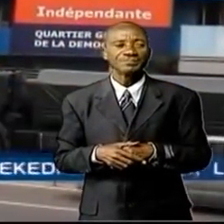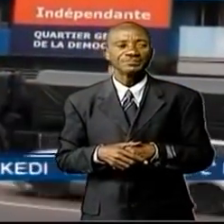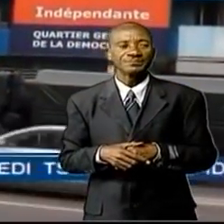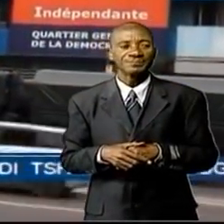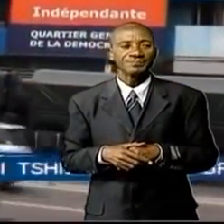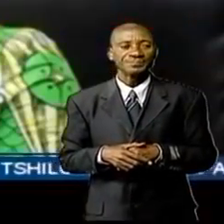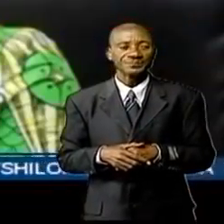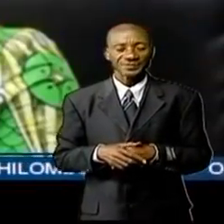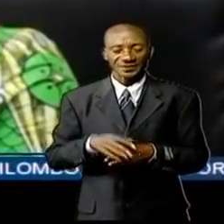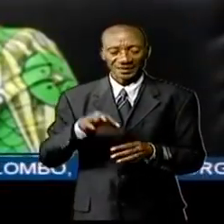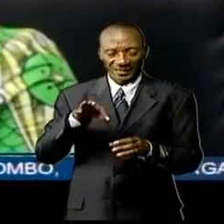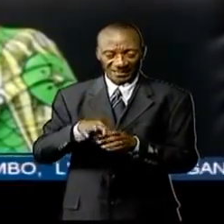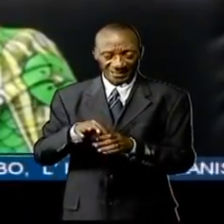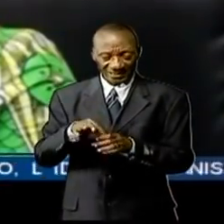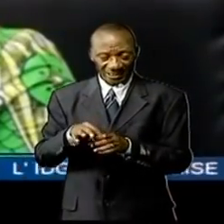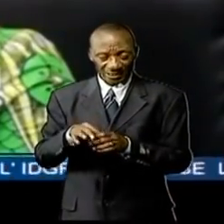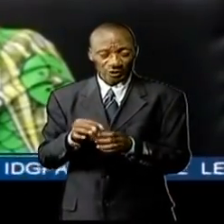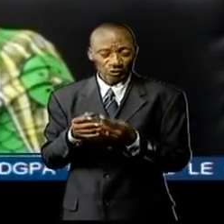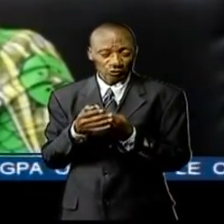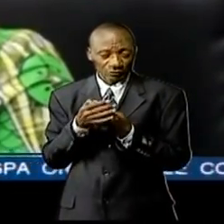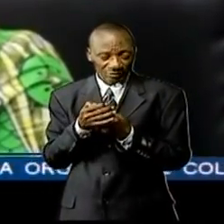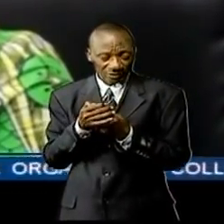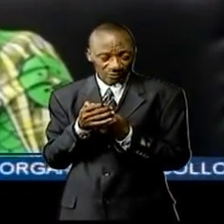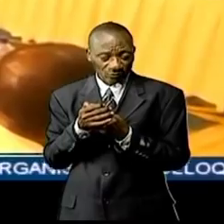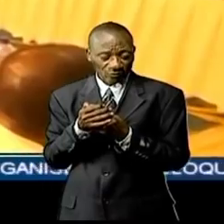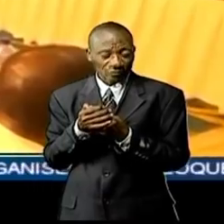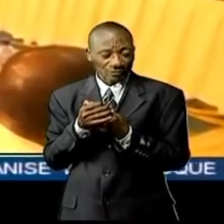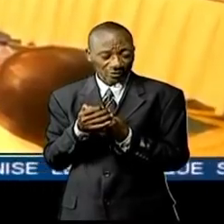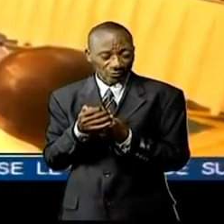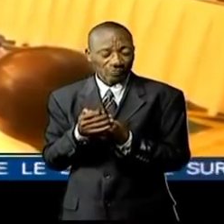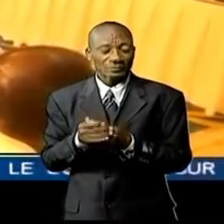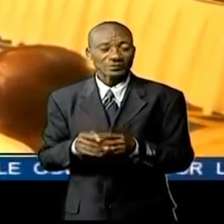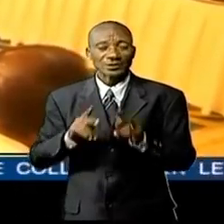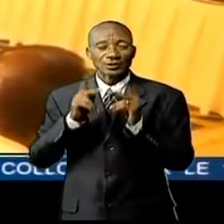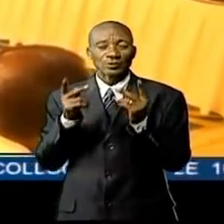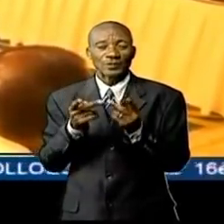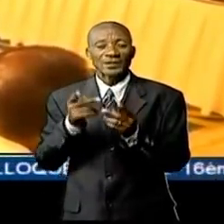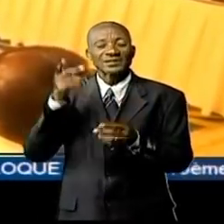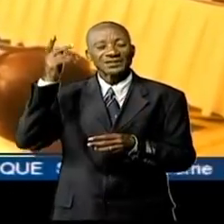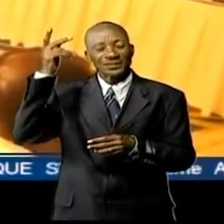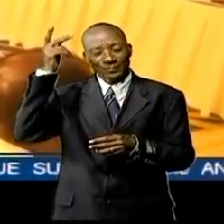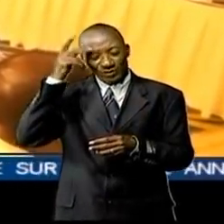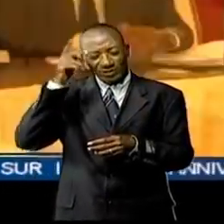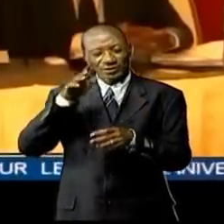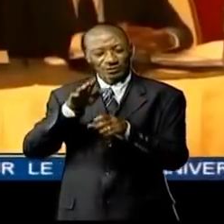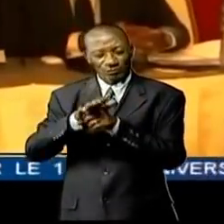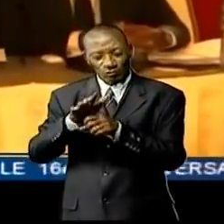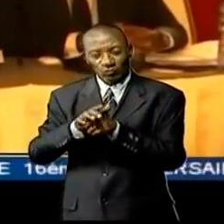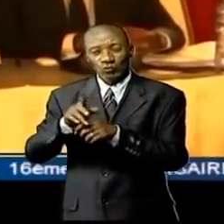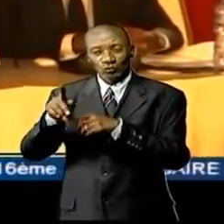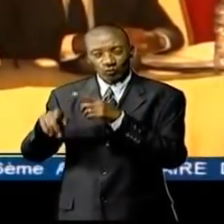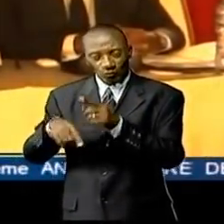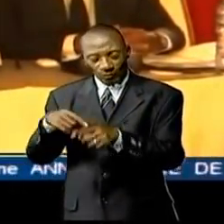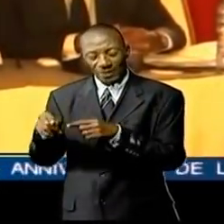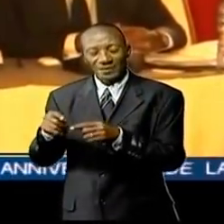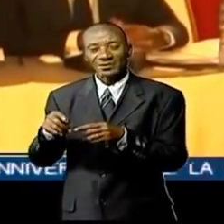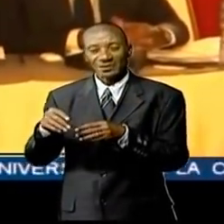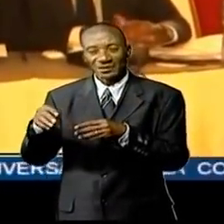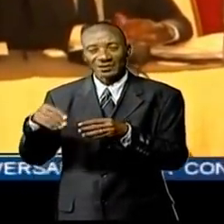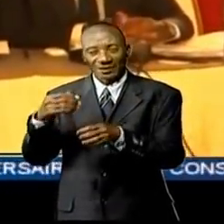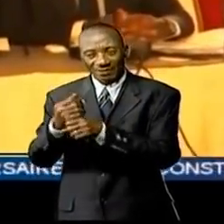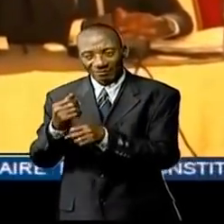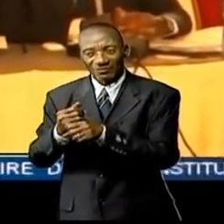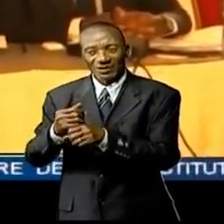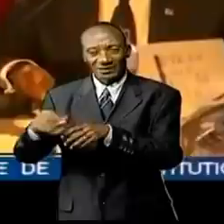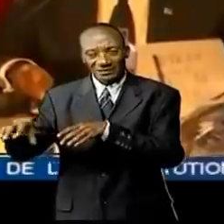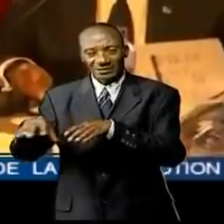élections approchent, les différents quartiers généraux des partis politiques, membres de l'Union sacrée de la nation, se mobilisent pour accorder au président de la